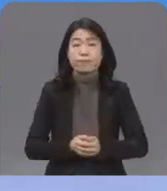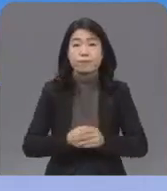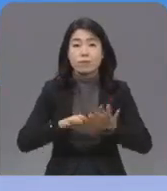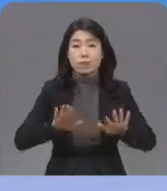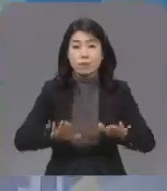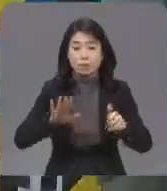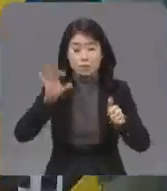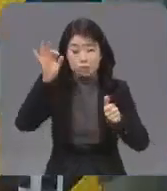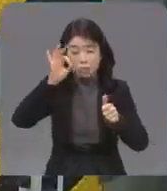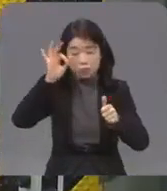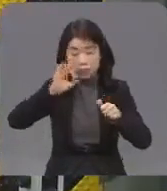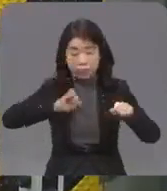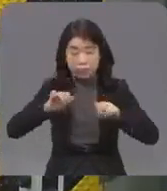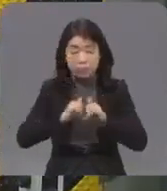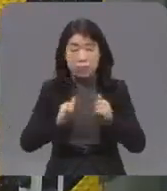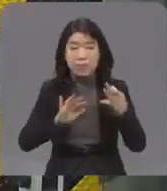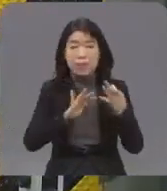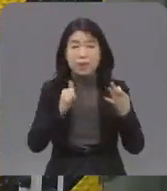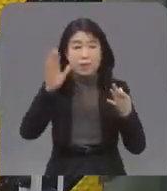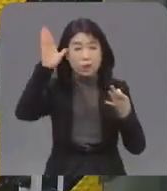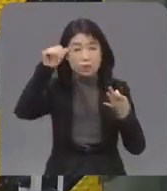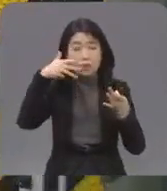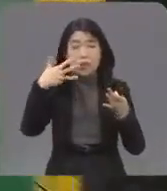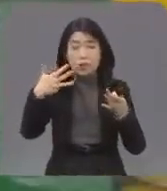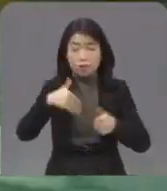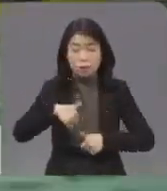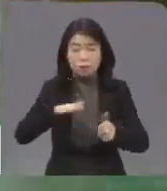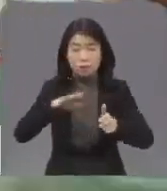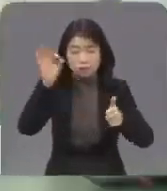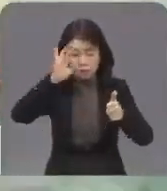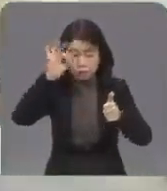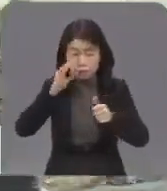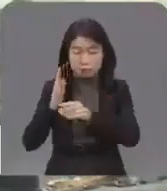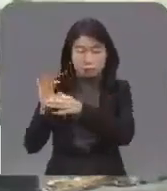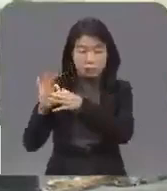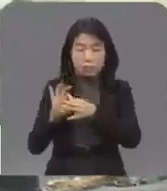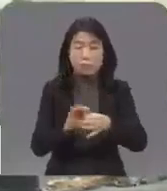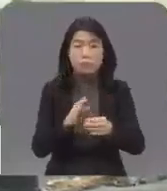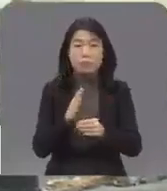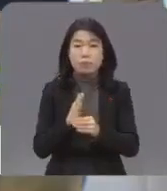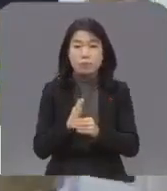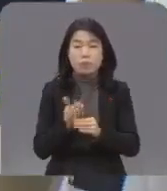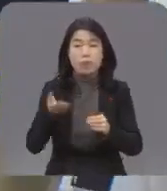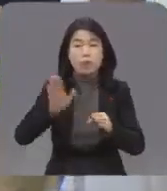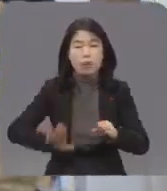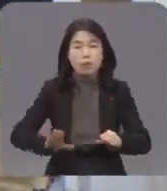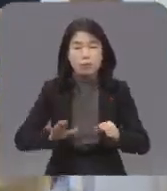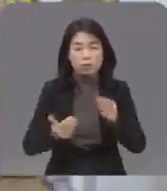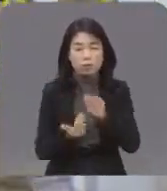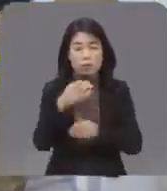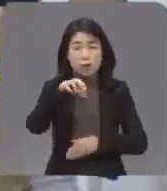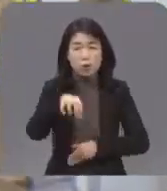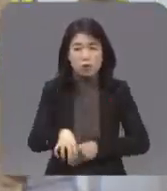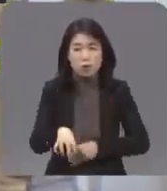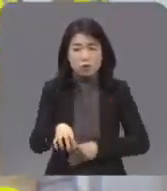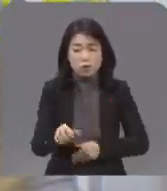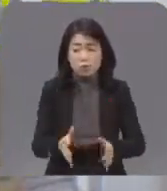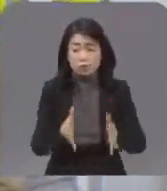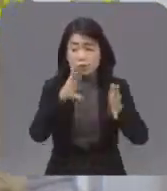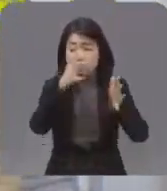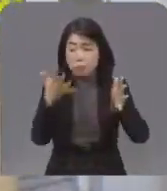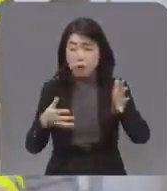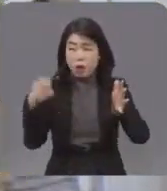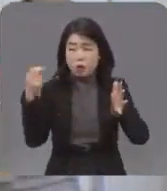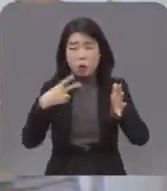오늘도 수색대원 14명과 구조견 8마리가 투입돼 수색이 이루어지고 있습니다. 하지만 여전히 현장에서 추가 붕괴 우려가